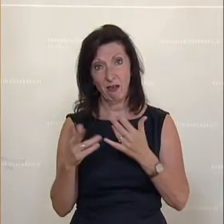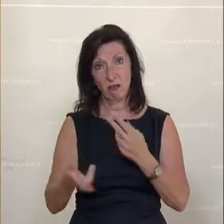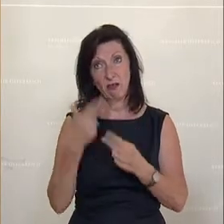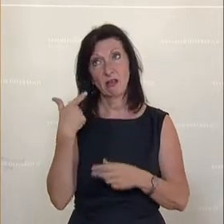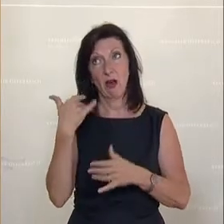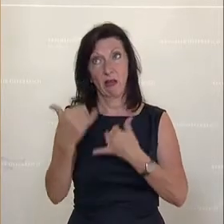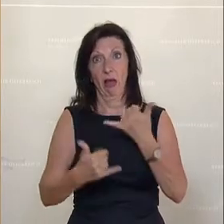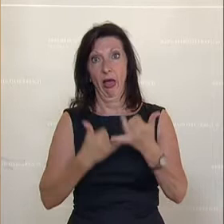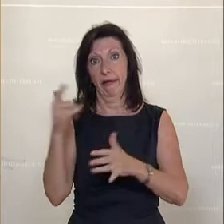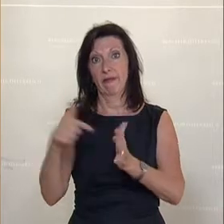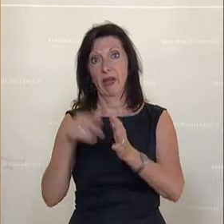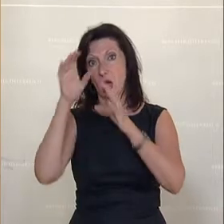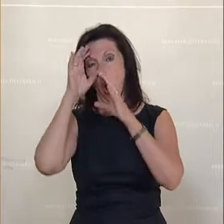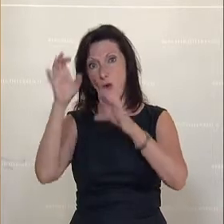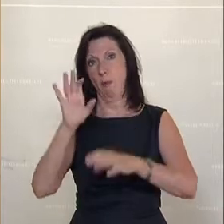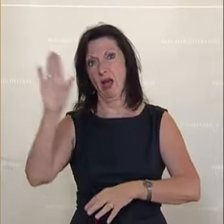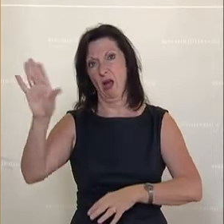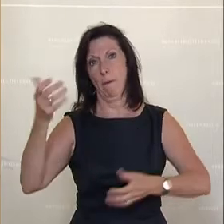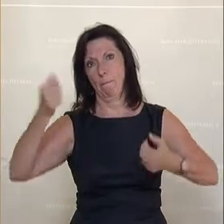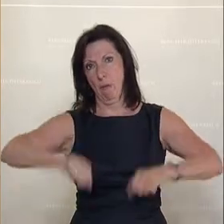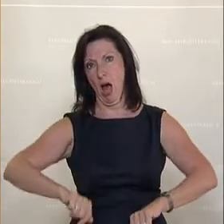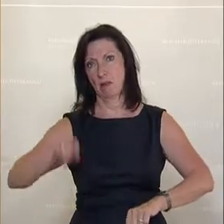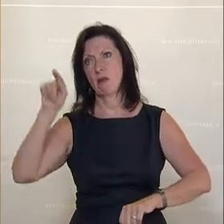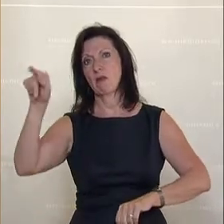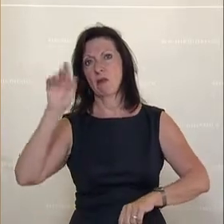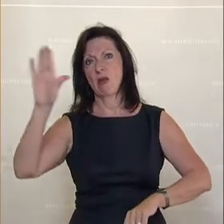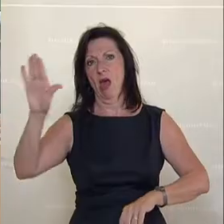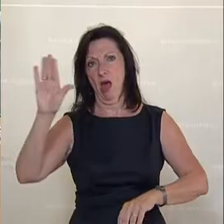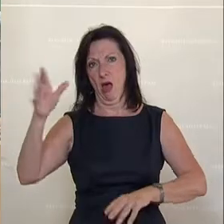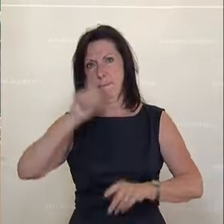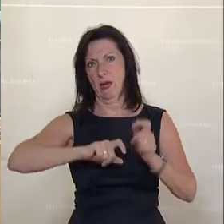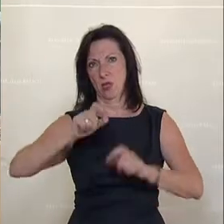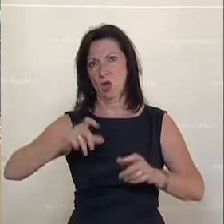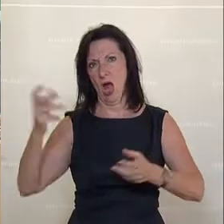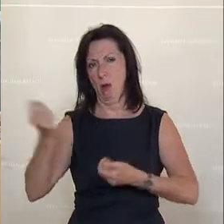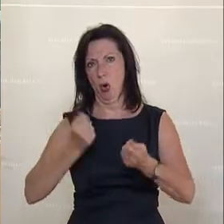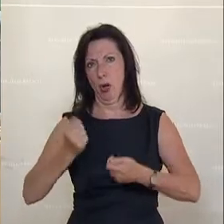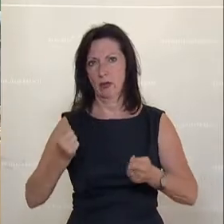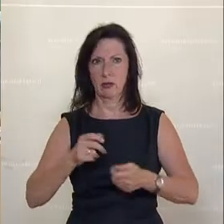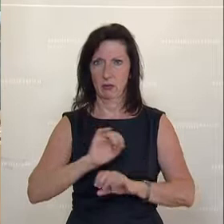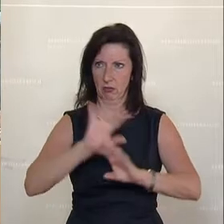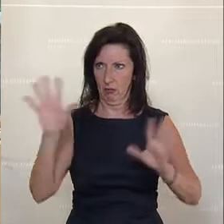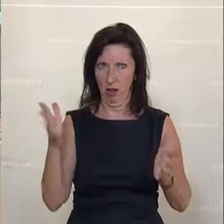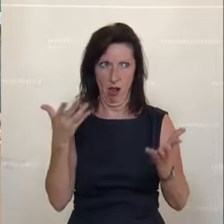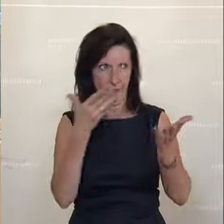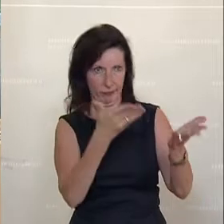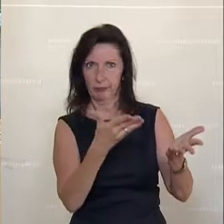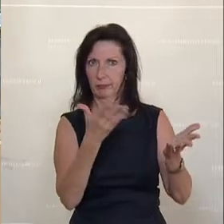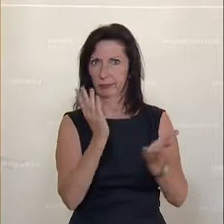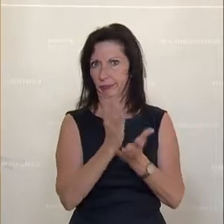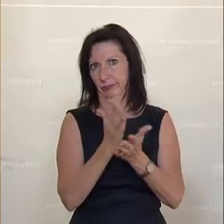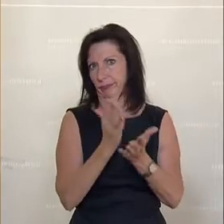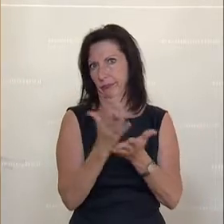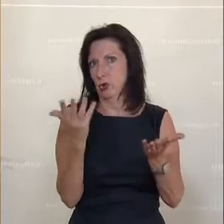europa schaffte personalpolitik in diesem amt und das resultiert natürlich der rechtssicheren razzia eines